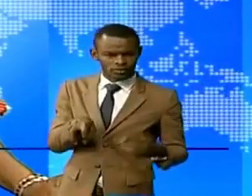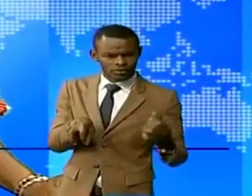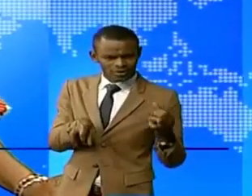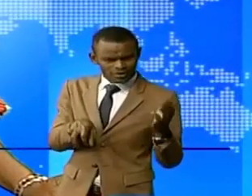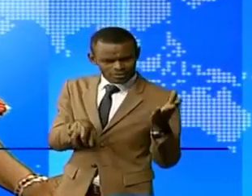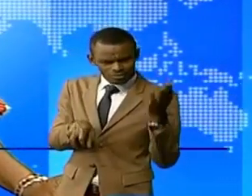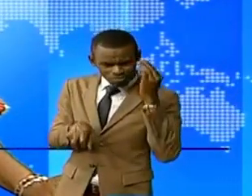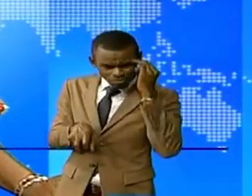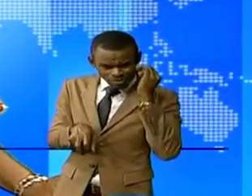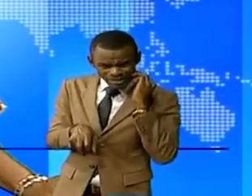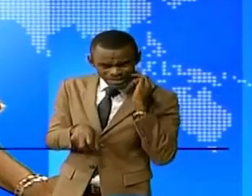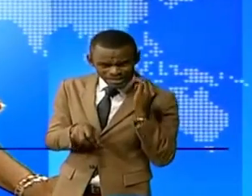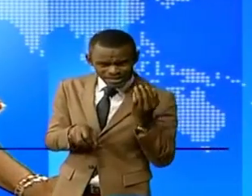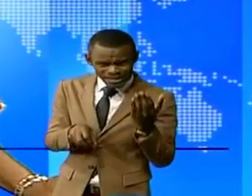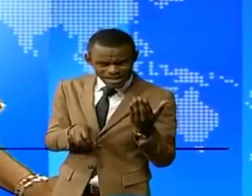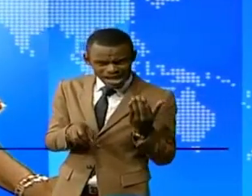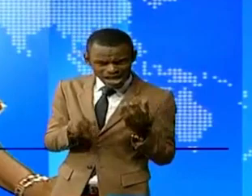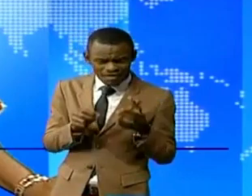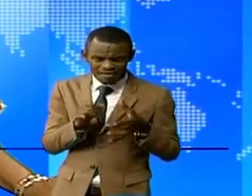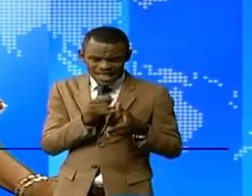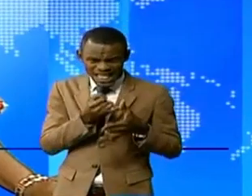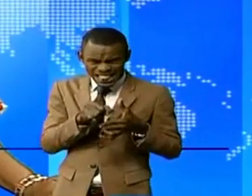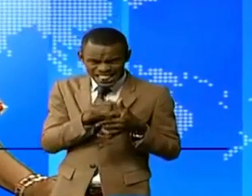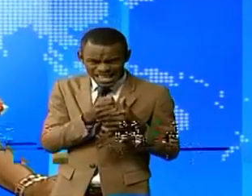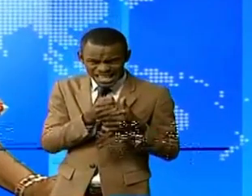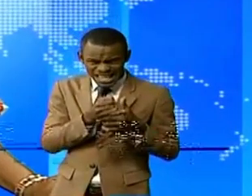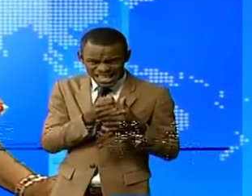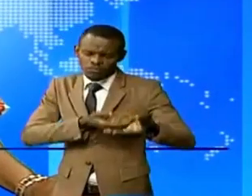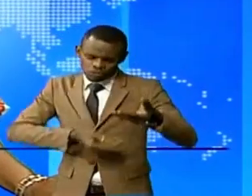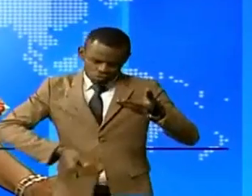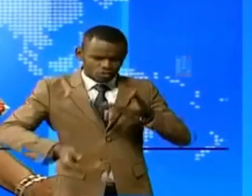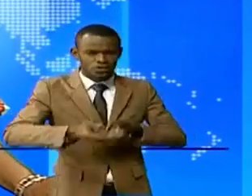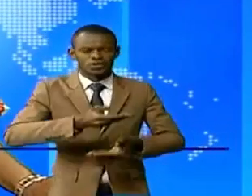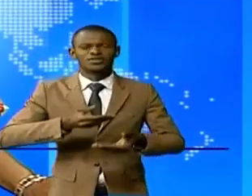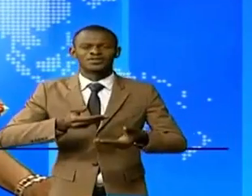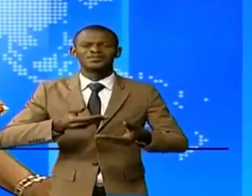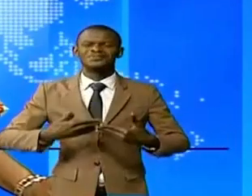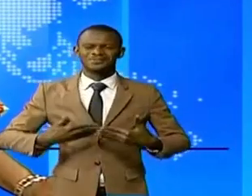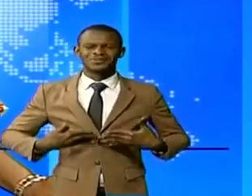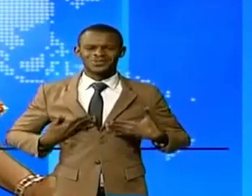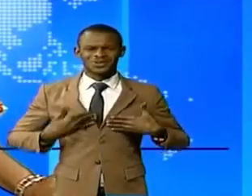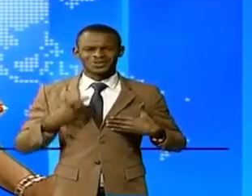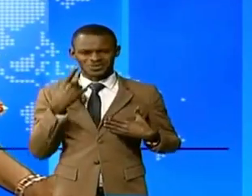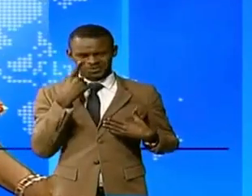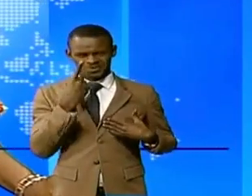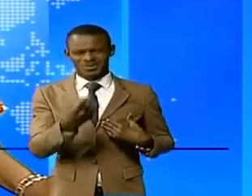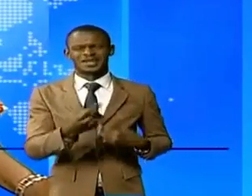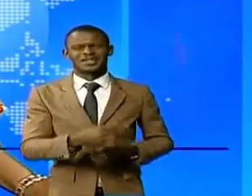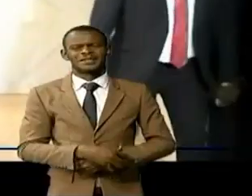le ministre des Ressources hydrauliques qui assumait son intérim, nous dit Patience Mboyo Katoukou.